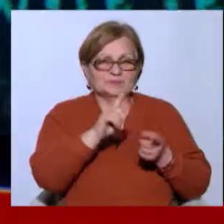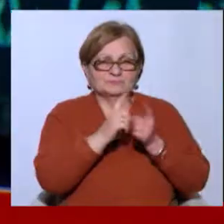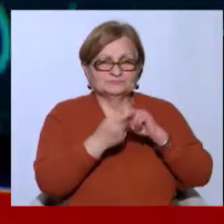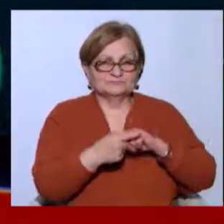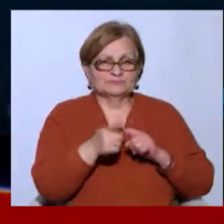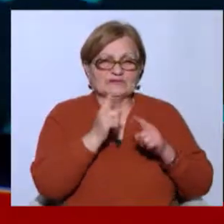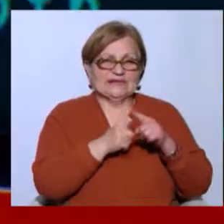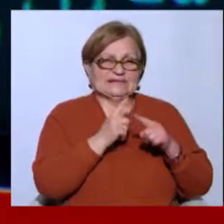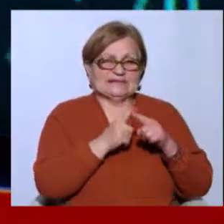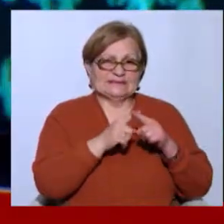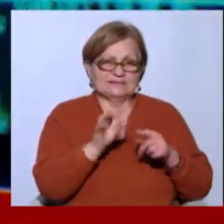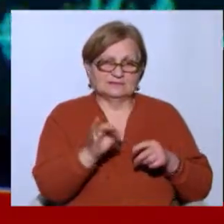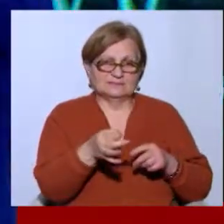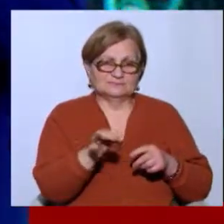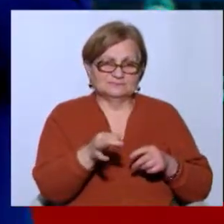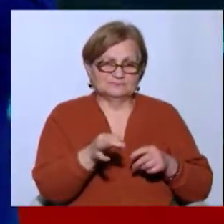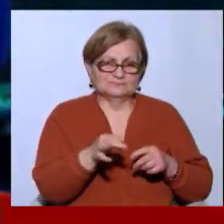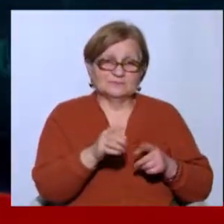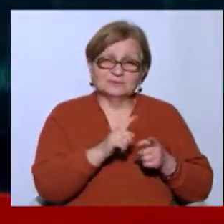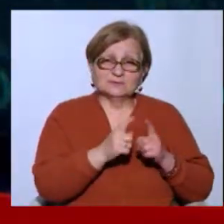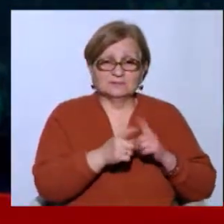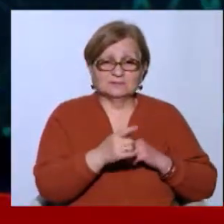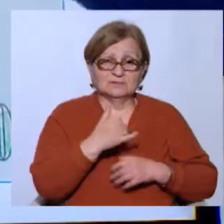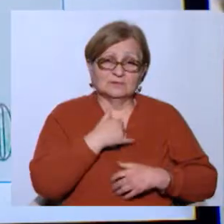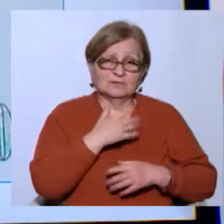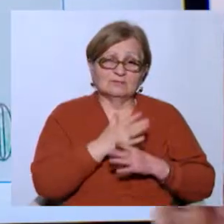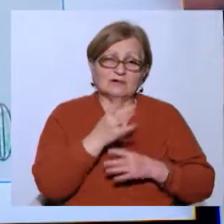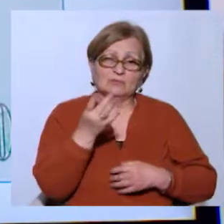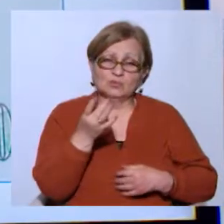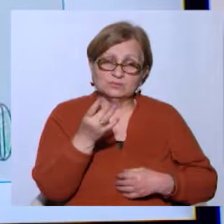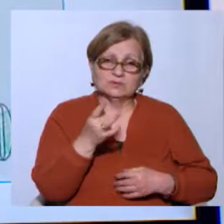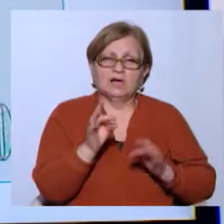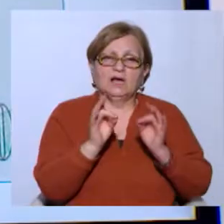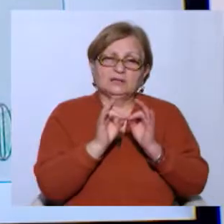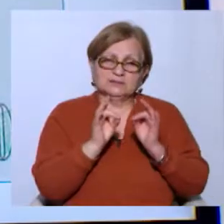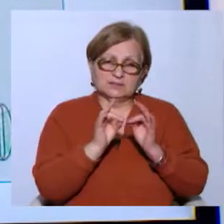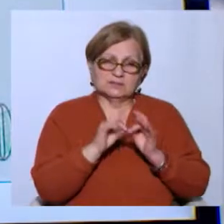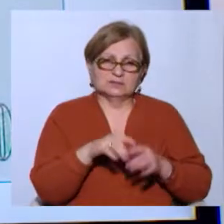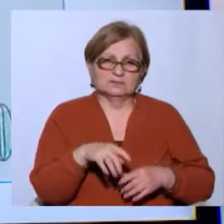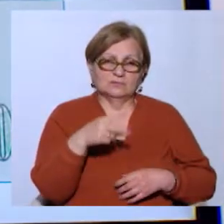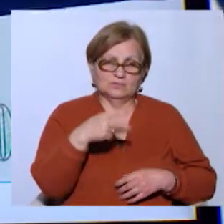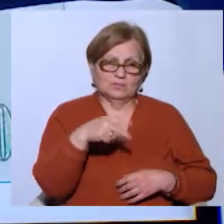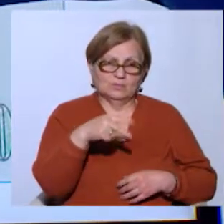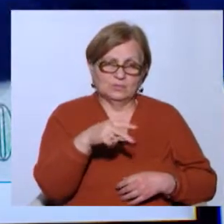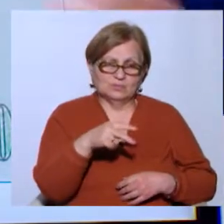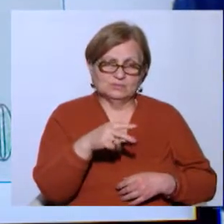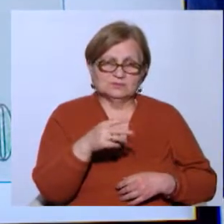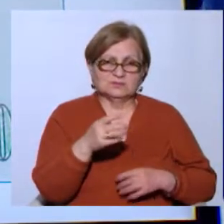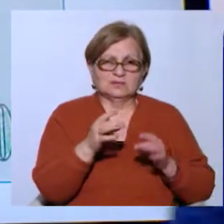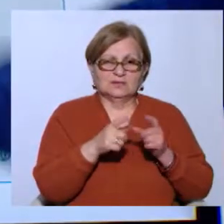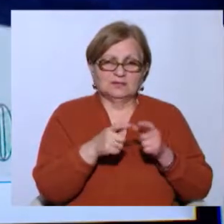არსებობს მათ მაგივრად. სამაგიეროდ გვაქვს 5 ლარიანები, 10 ლარიანები,